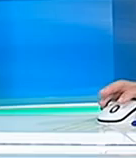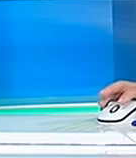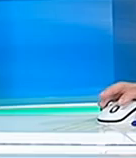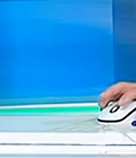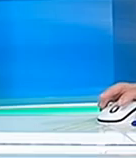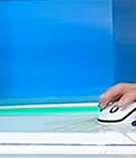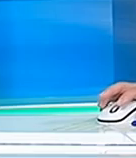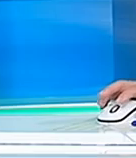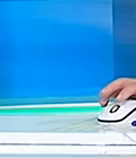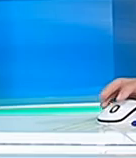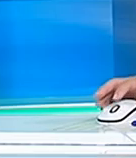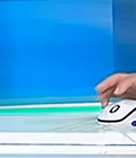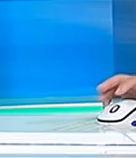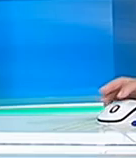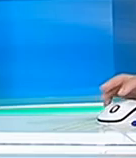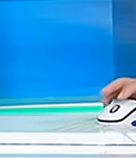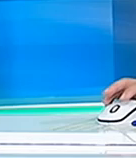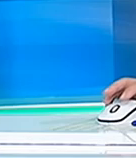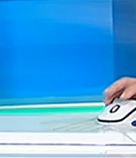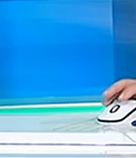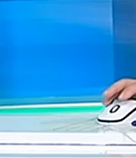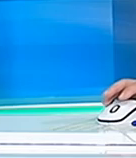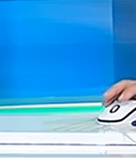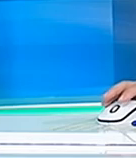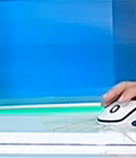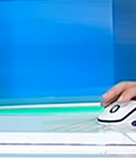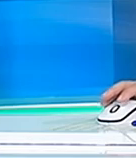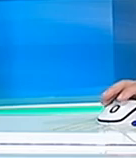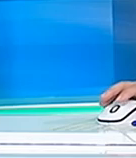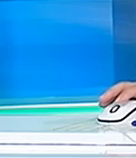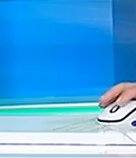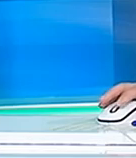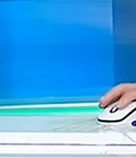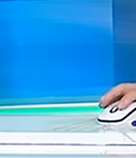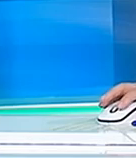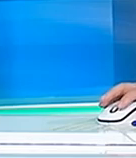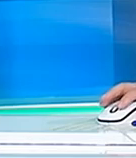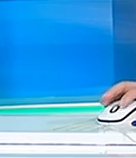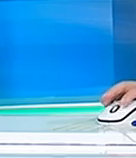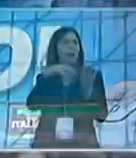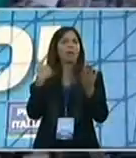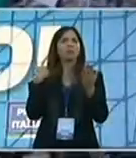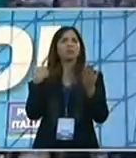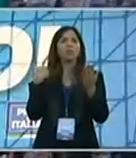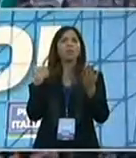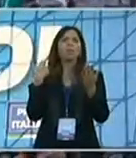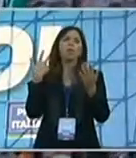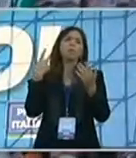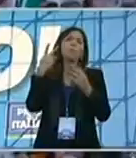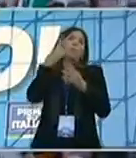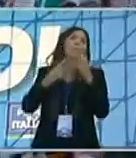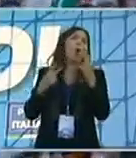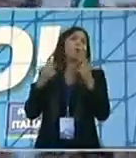lo smarrimento della Commissione europea che dicevamo prima. Allora, torniamo in piazza, c'è Salvini in piazza Roma, San